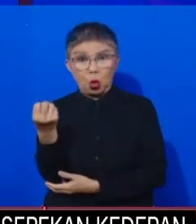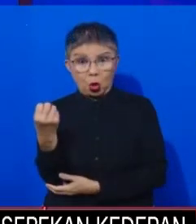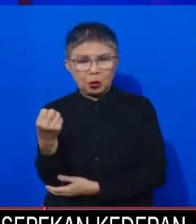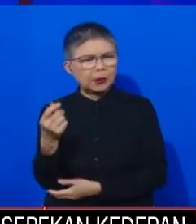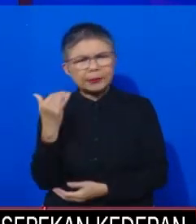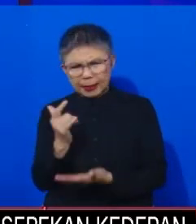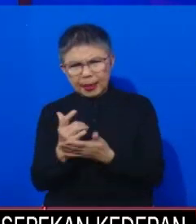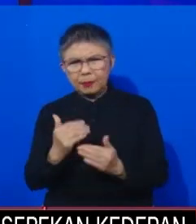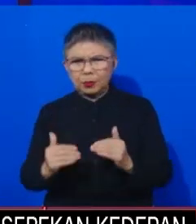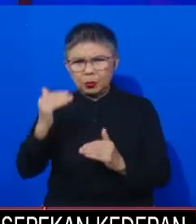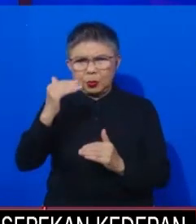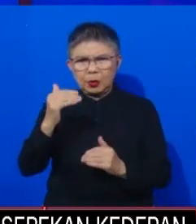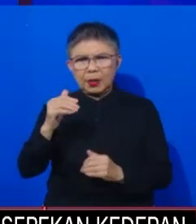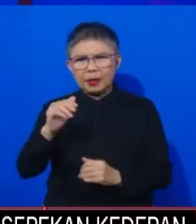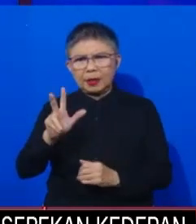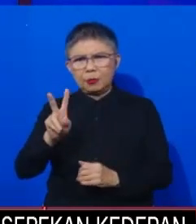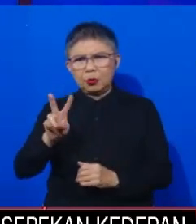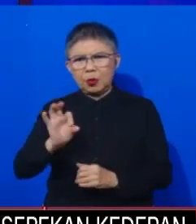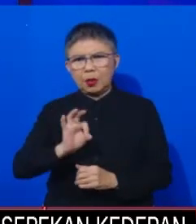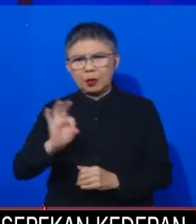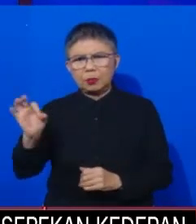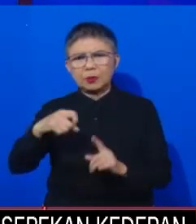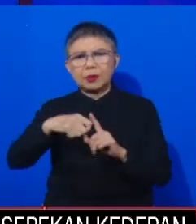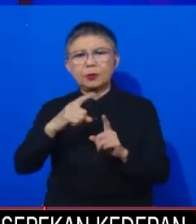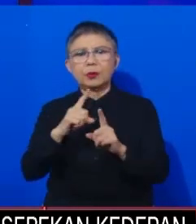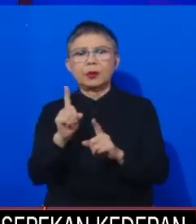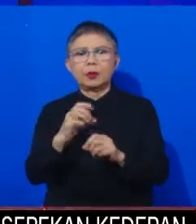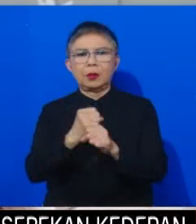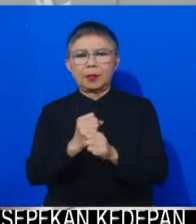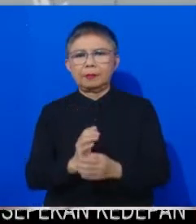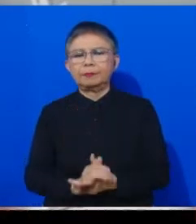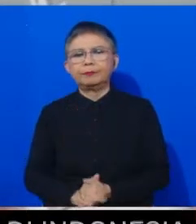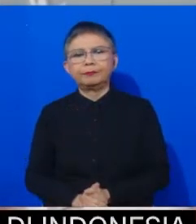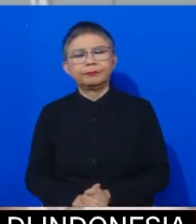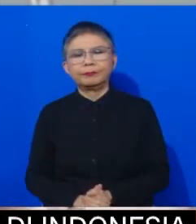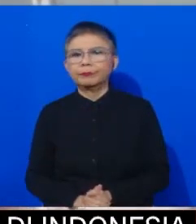cukup tinggi, berada di angka Rp32.000 per kilogram.